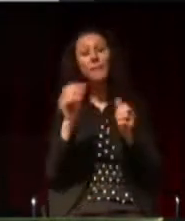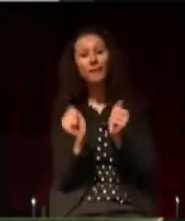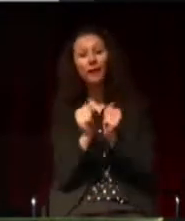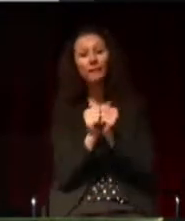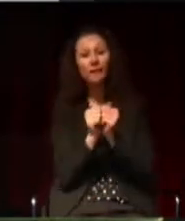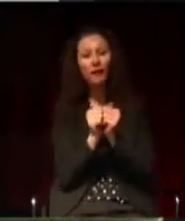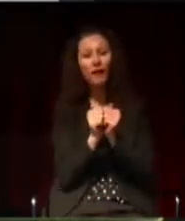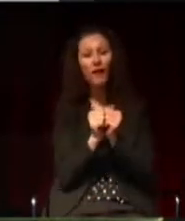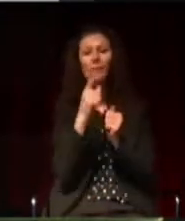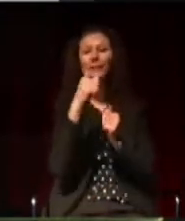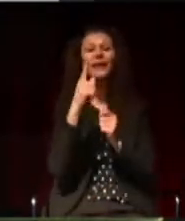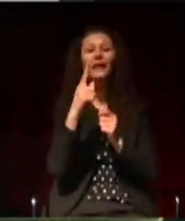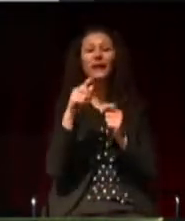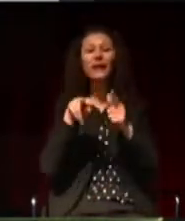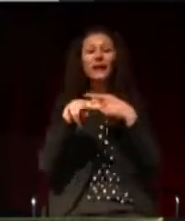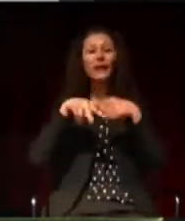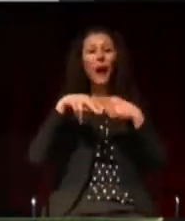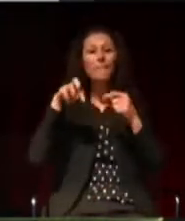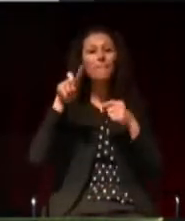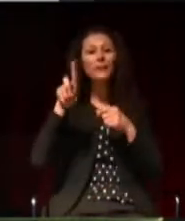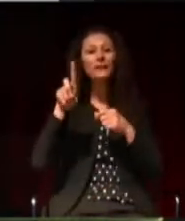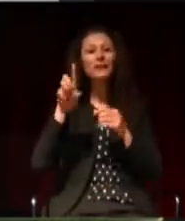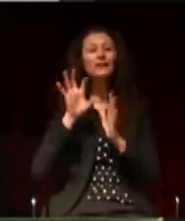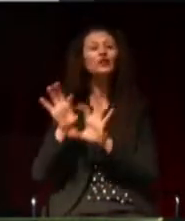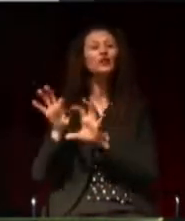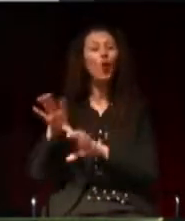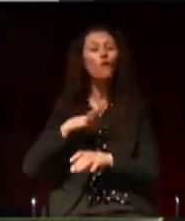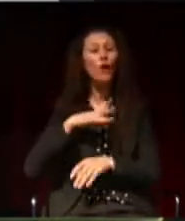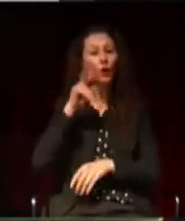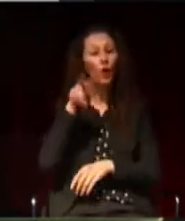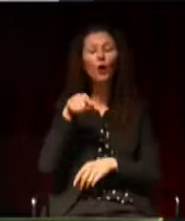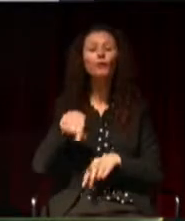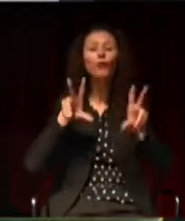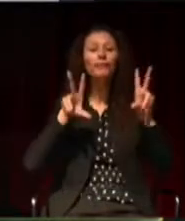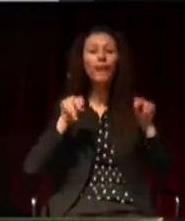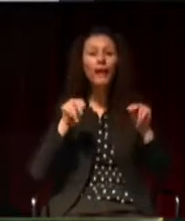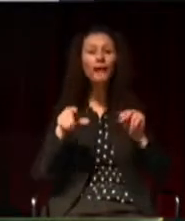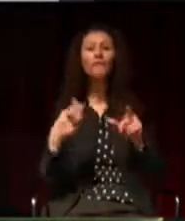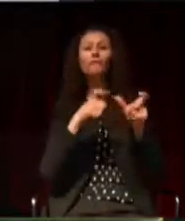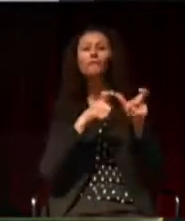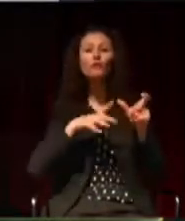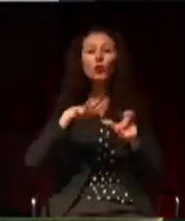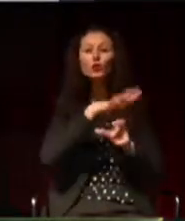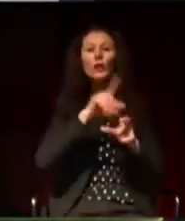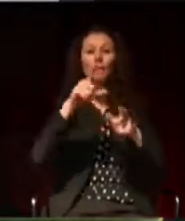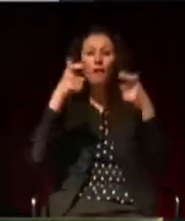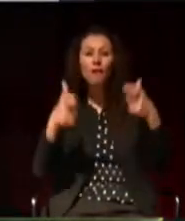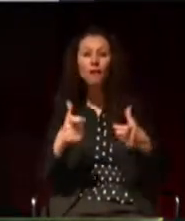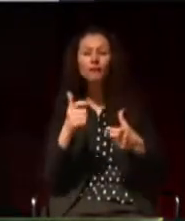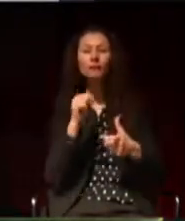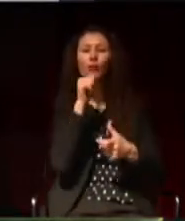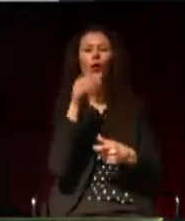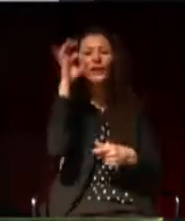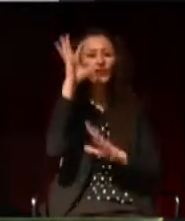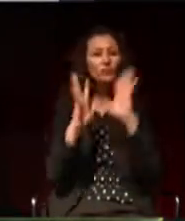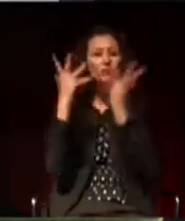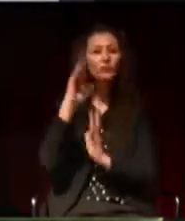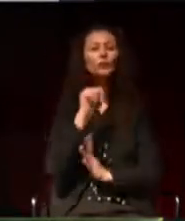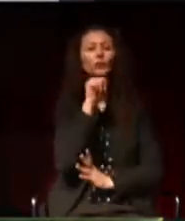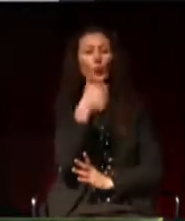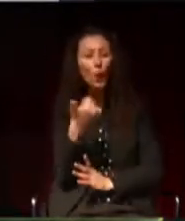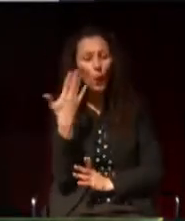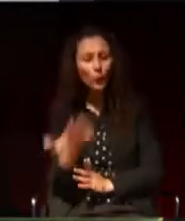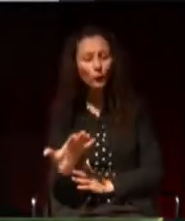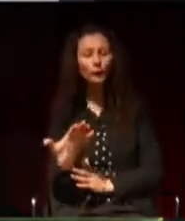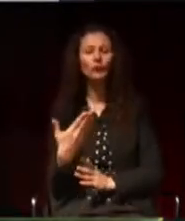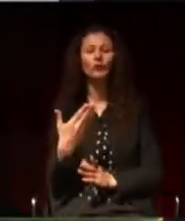yanında bir yapı stoğu görüyoruz. Fakat burada yeterli sosyal donatı alanı yok. Yeşil alan yok, rekreatif